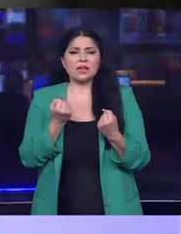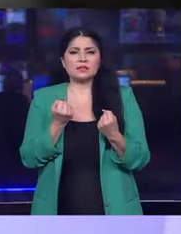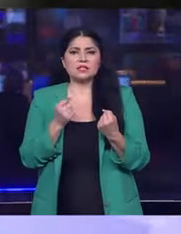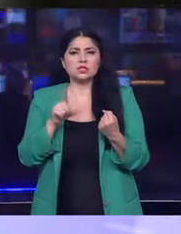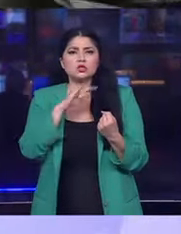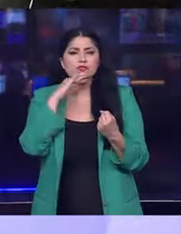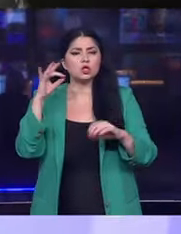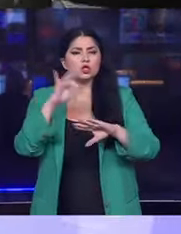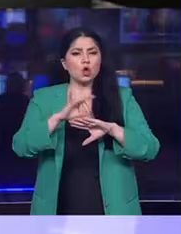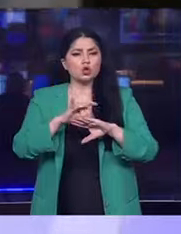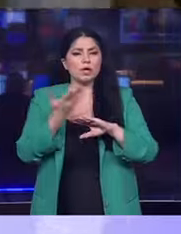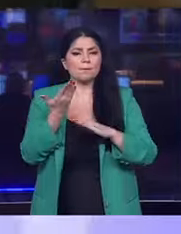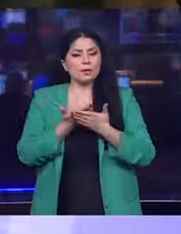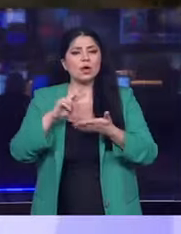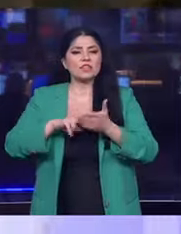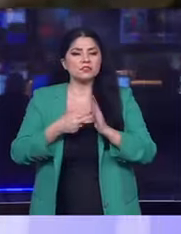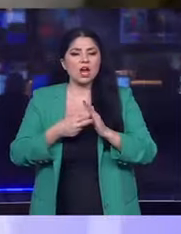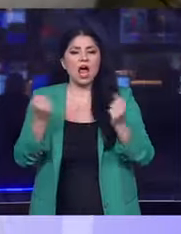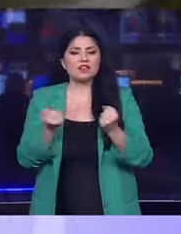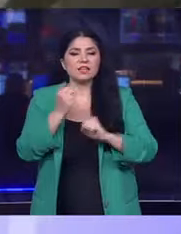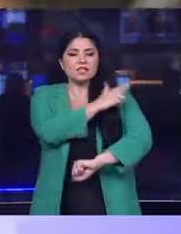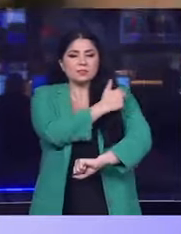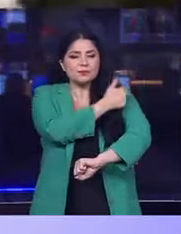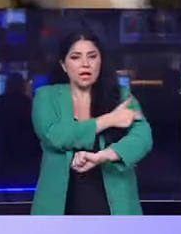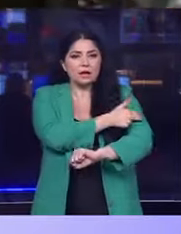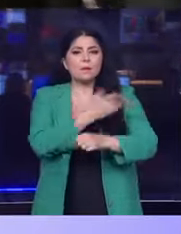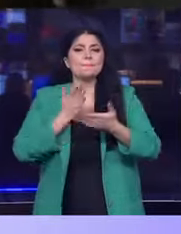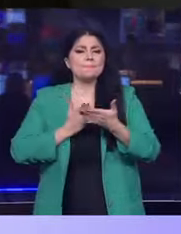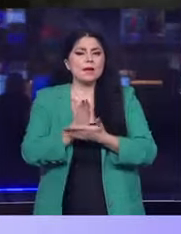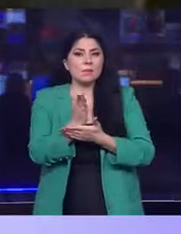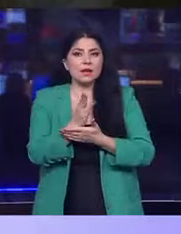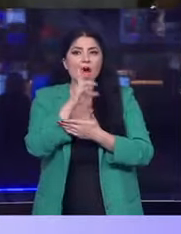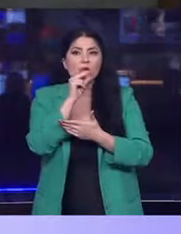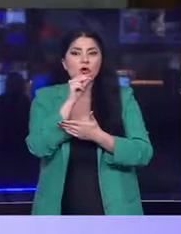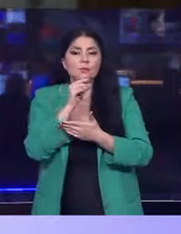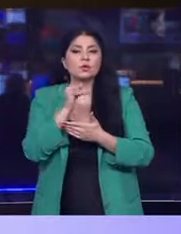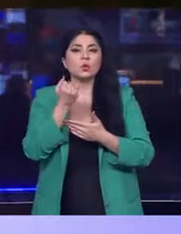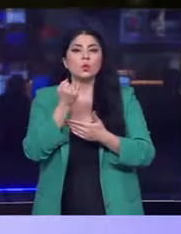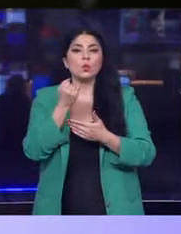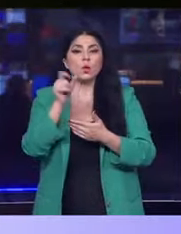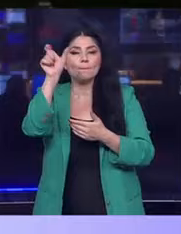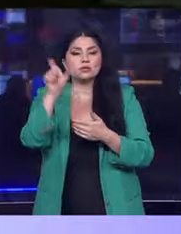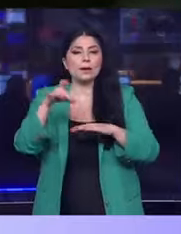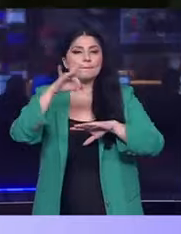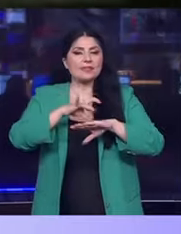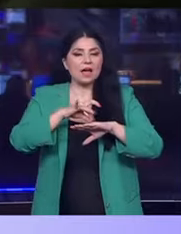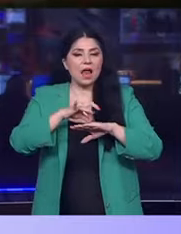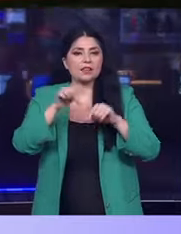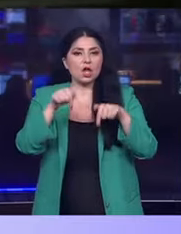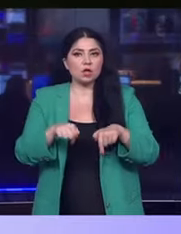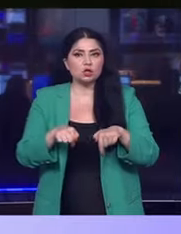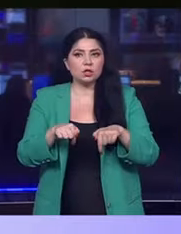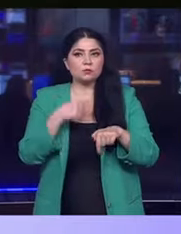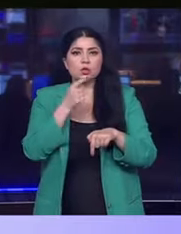Sunt suficienți medici ca să își desfășoare activitatea totodată în permanență. A vorbit cu cadrele medicale de aici și le-a spus